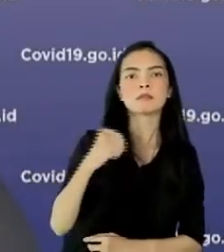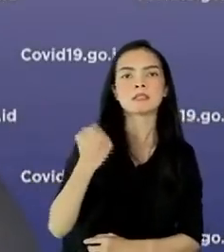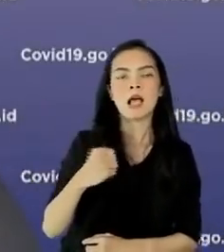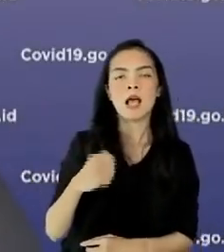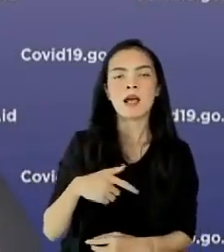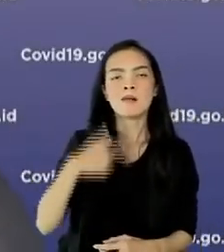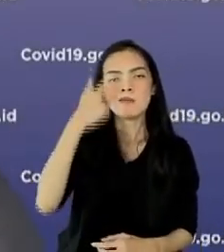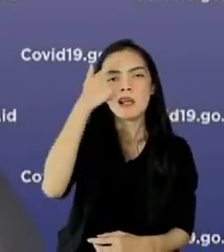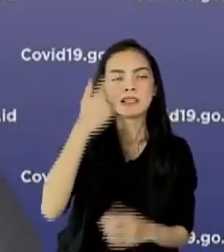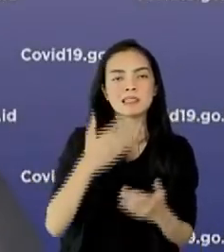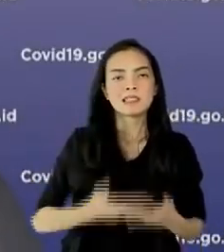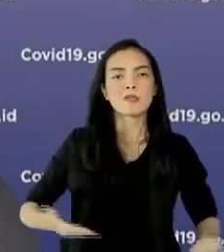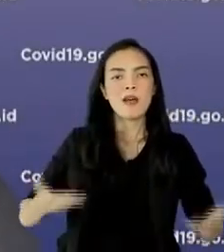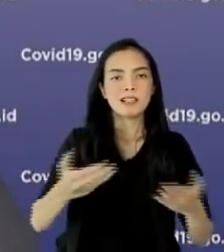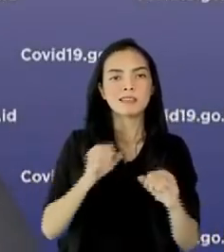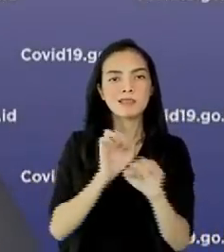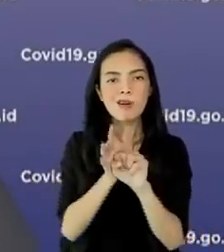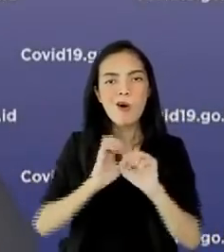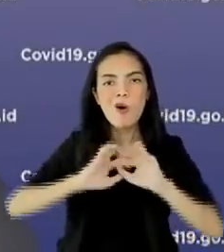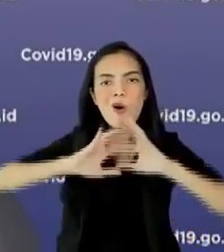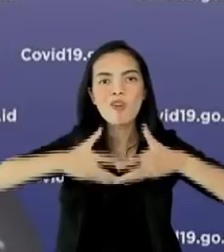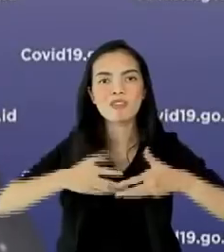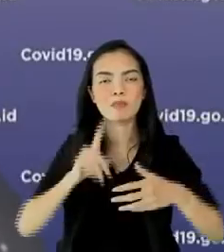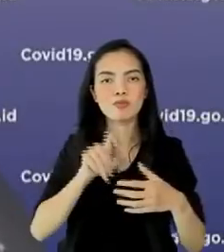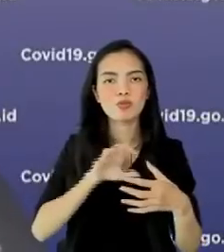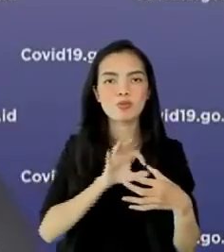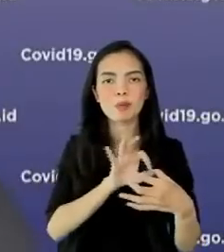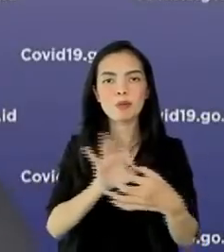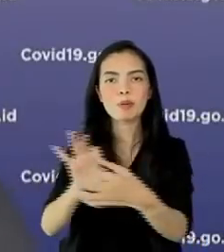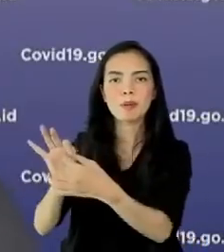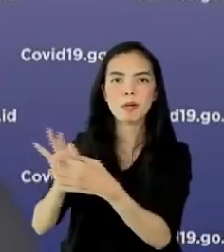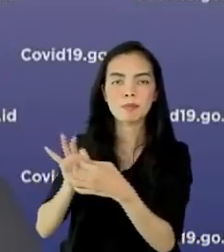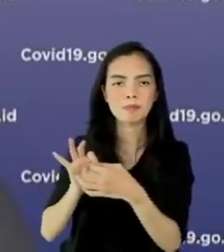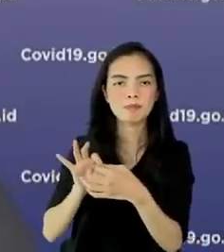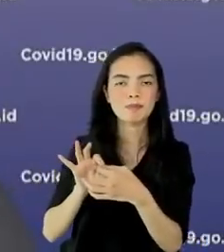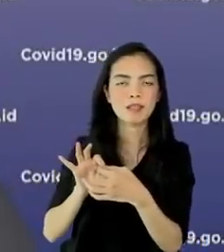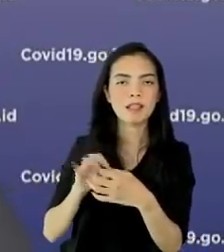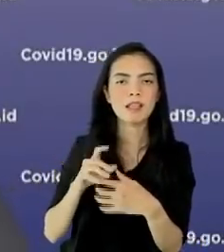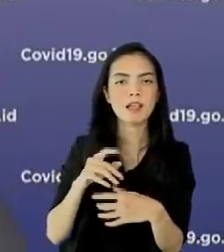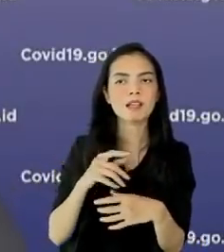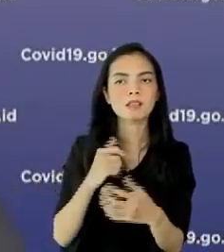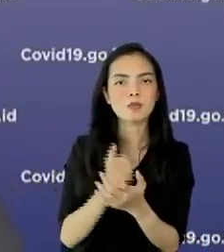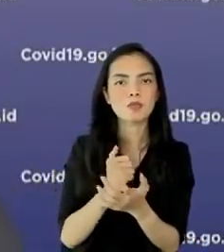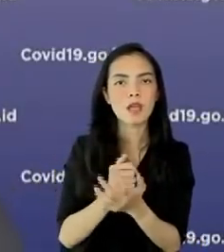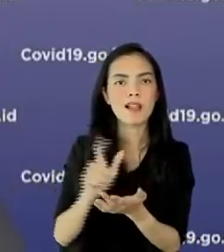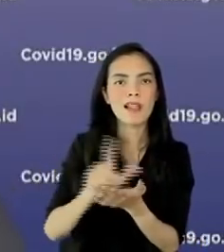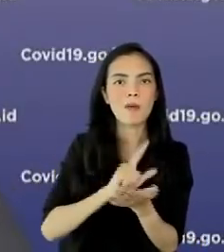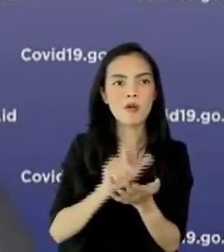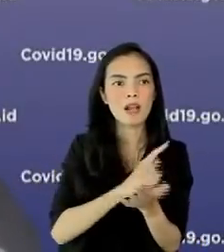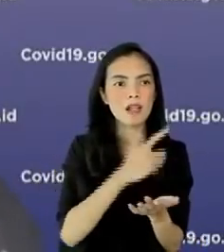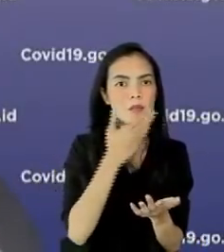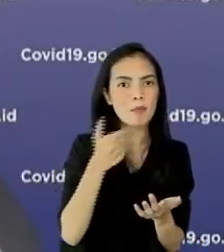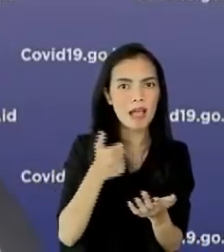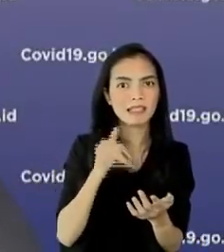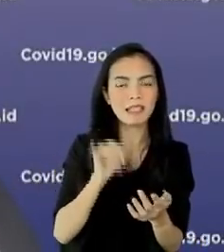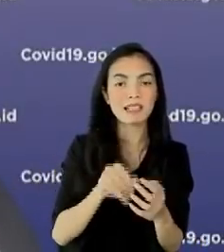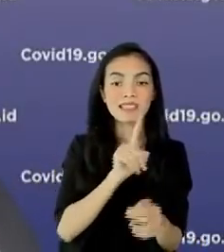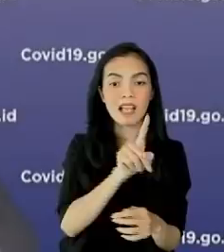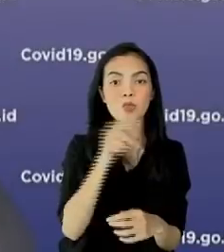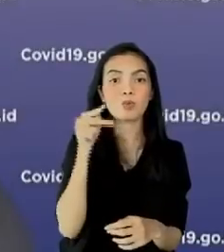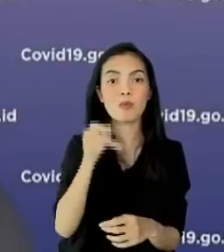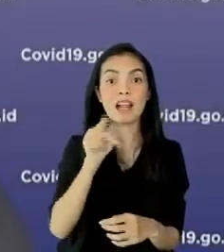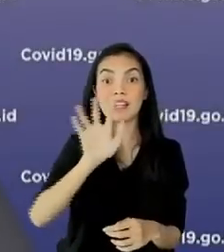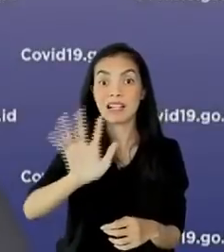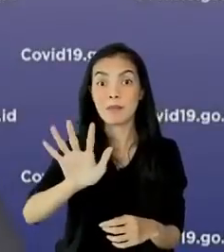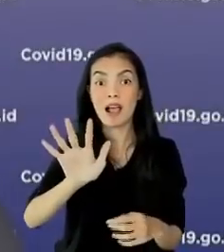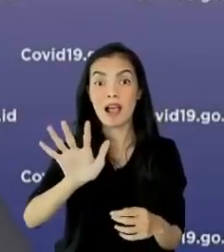butuh saling bahu-membahu gitu ya. Dan sebenarnya tadi angkanya 1:5, kita dapat laporan sudah jauh lebih baik lagi, tapi memang sangat bervariasi tiap